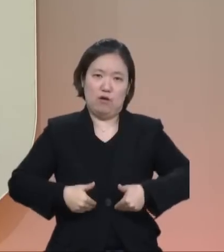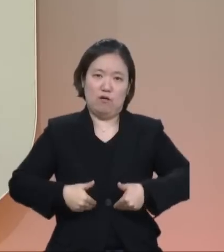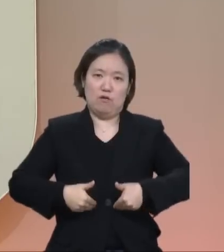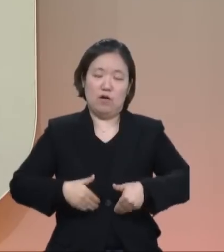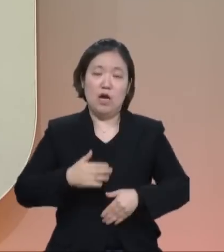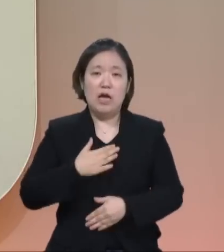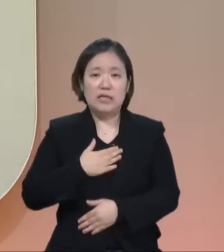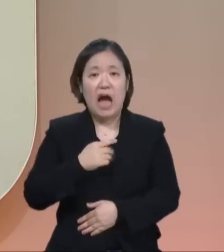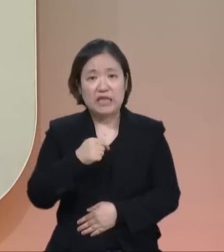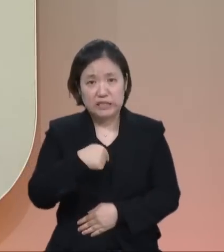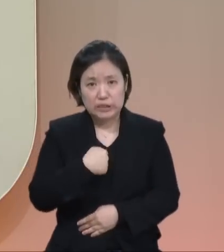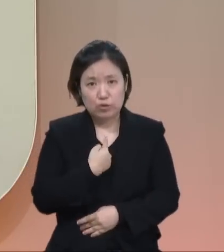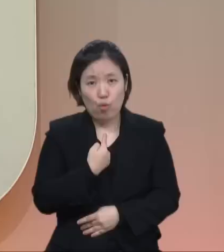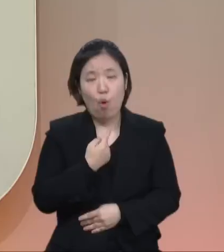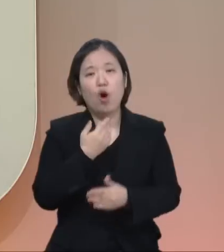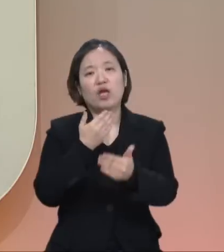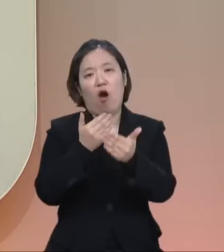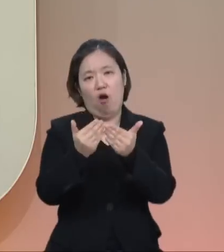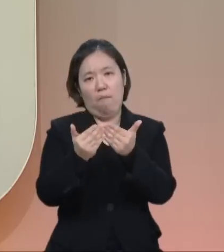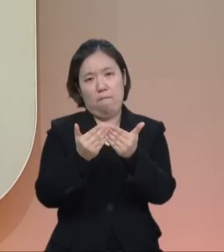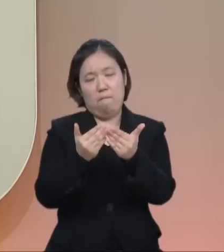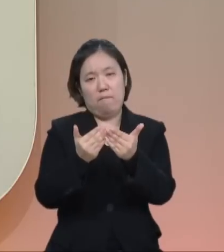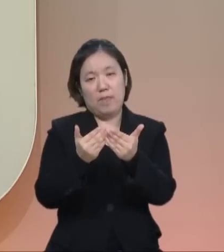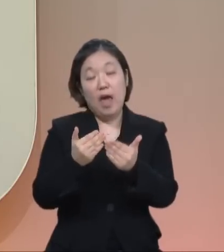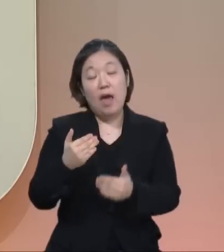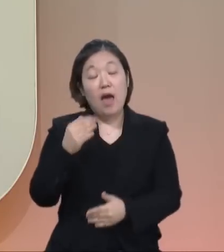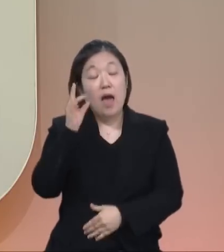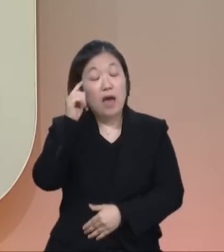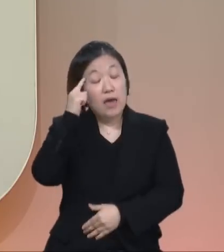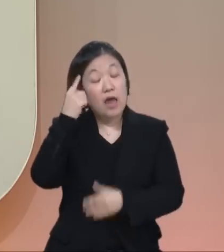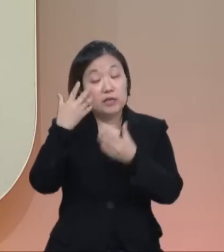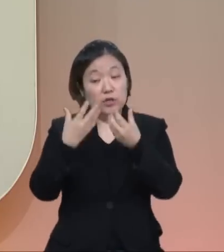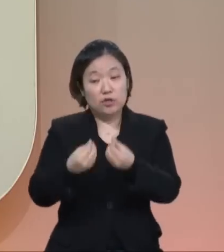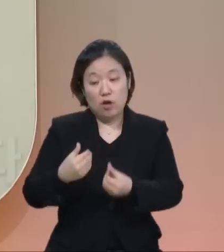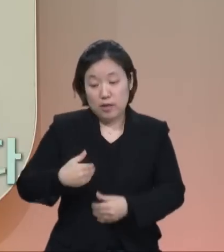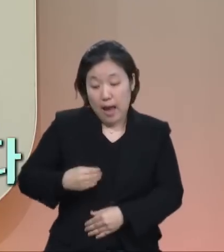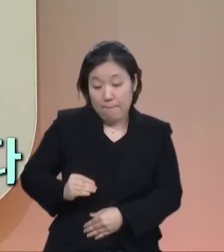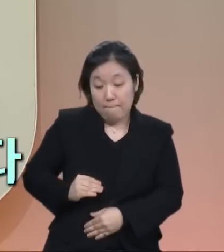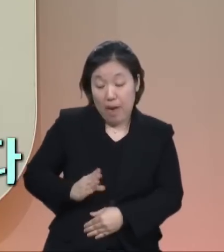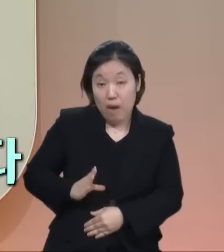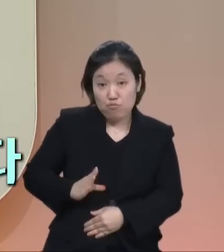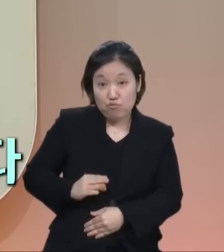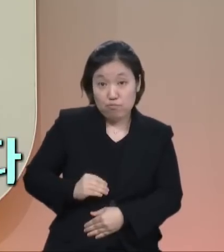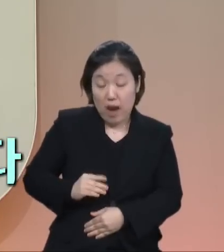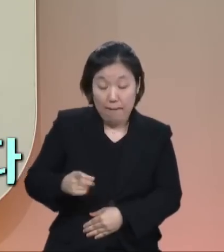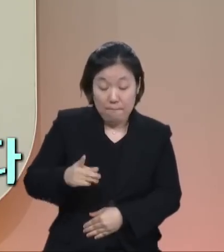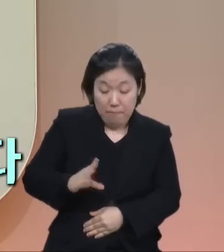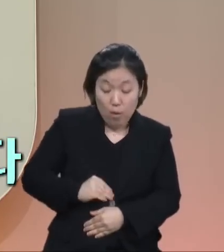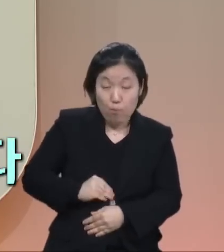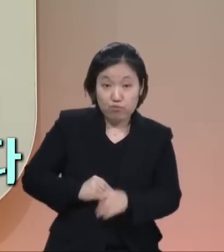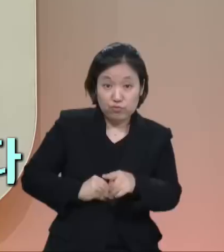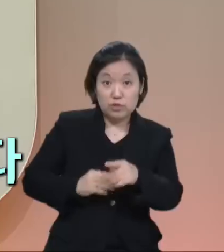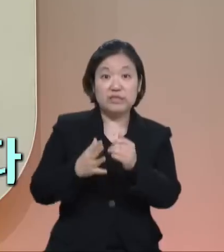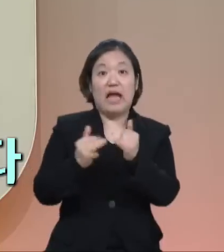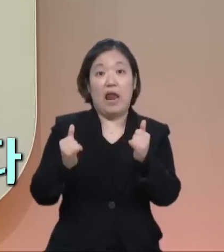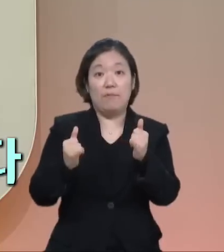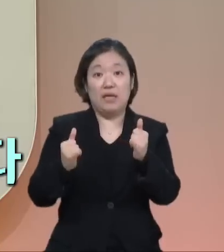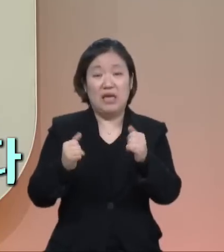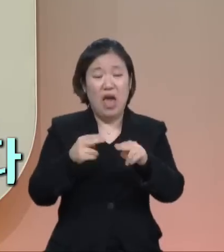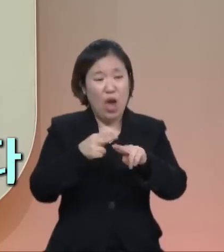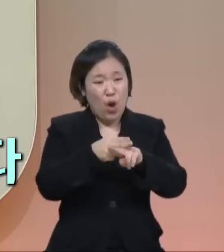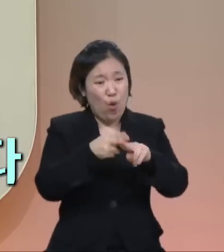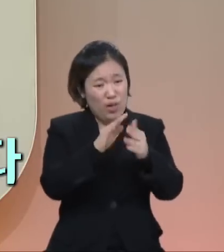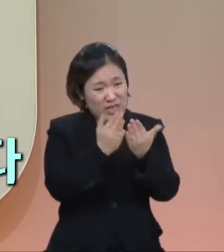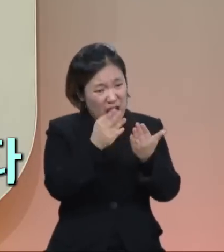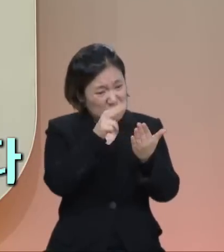체험을 해야 됩니다 배가 고픈 사람이 아무리 요리책을 백날 봐도 배가